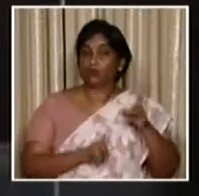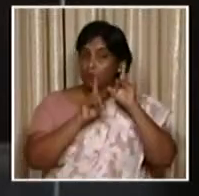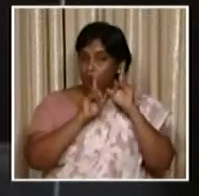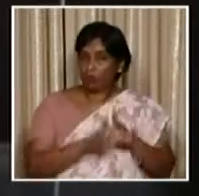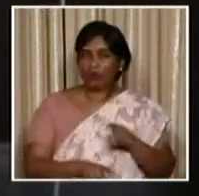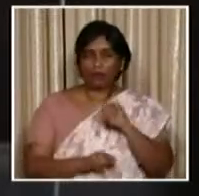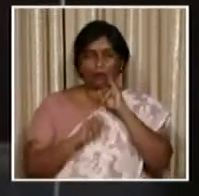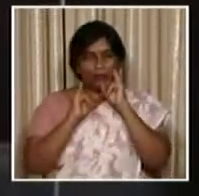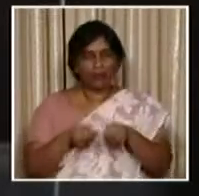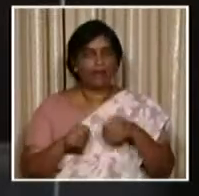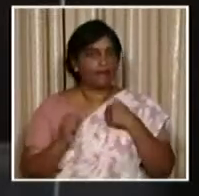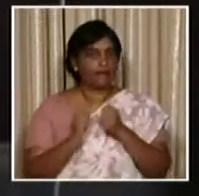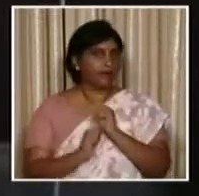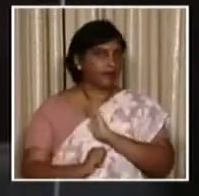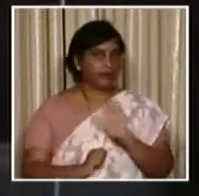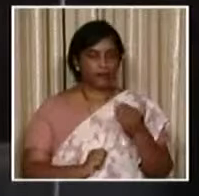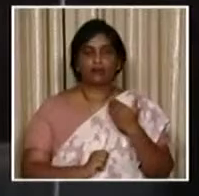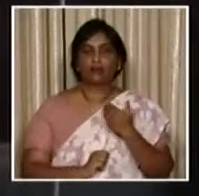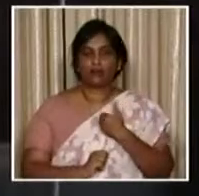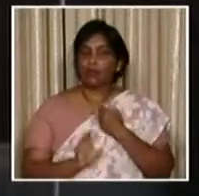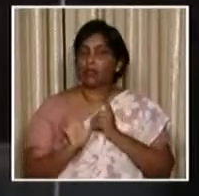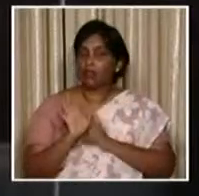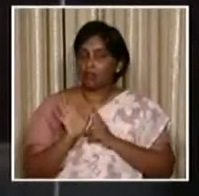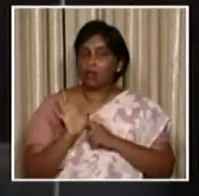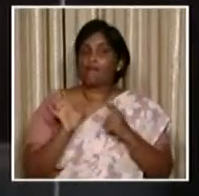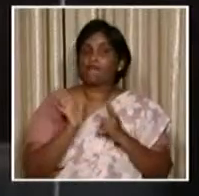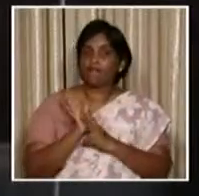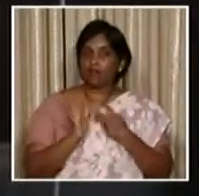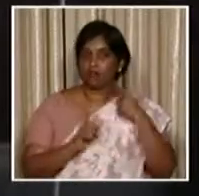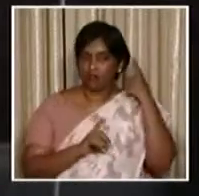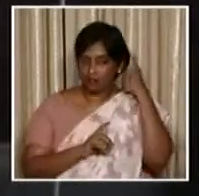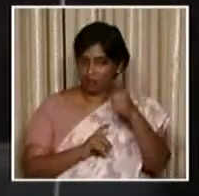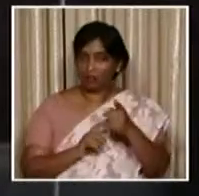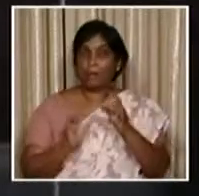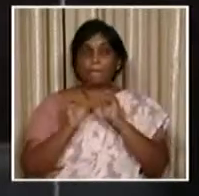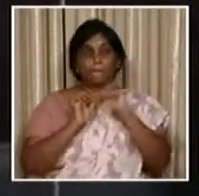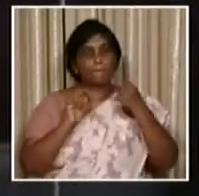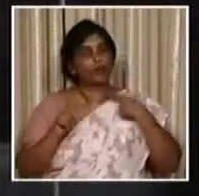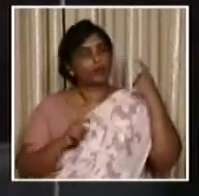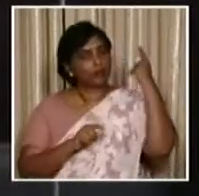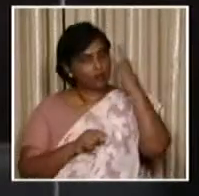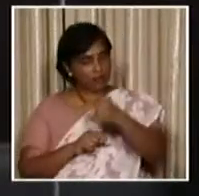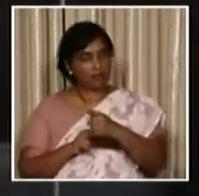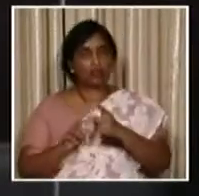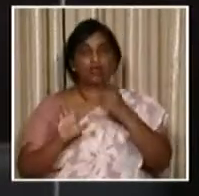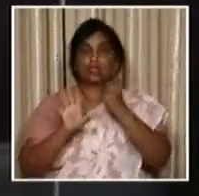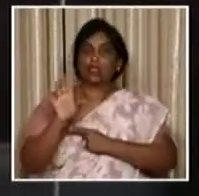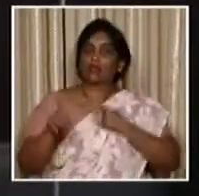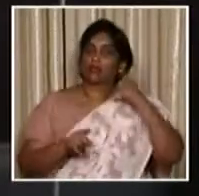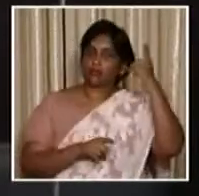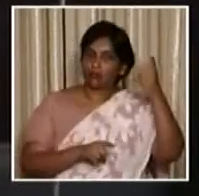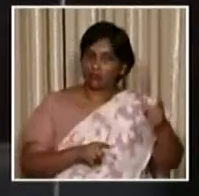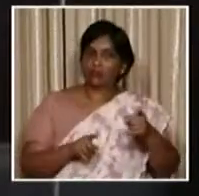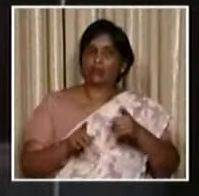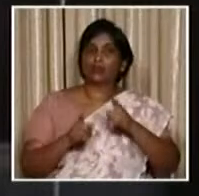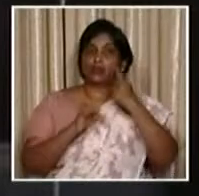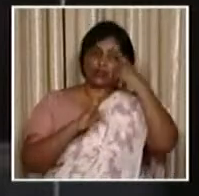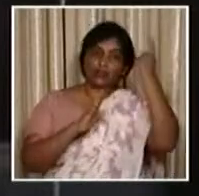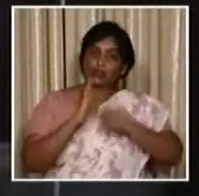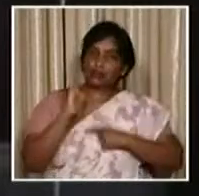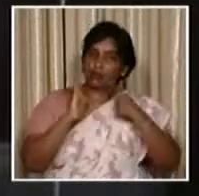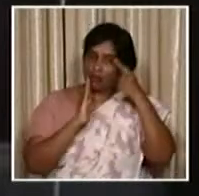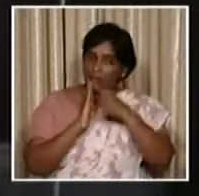වගේ නිවට වැඩ අපි කරේ නැහැ. මම හැමදාම වවුනියාවට යනවා, මලකලපුවට යනවා, යාලට යනවා, යාපනයට